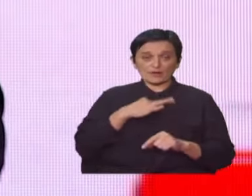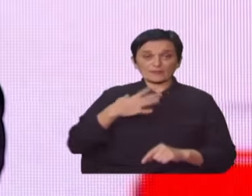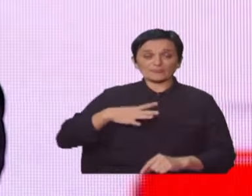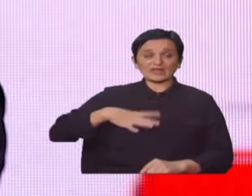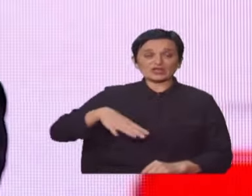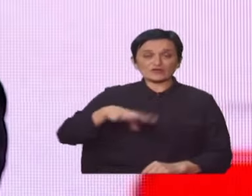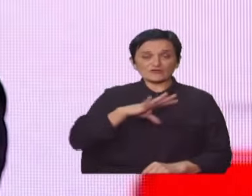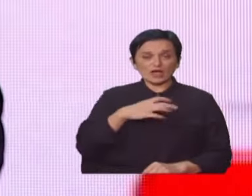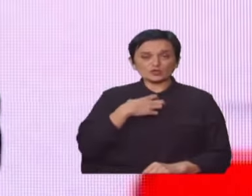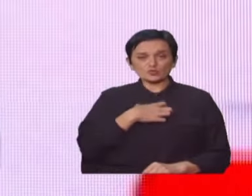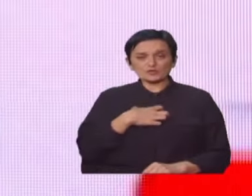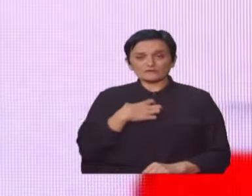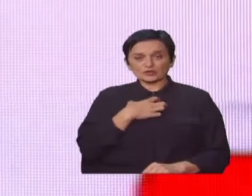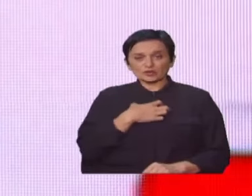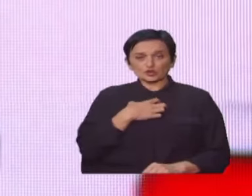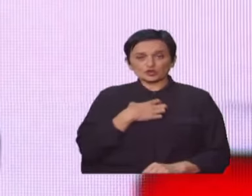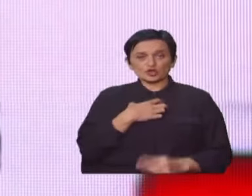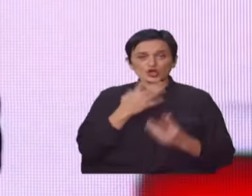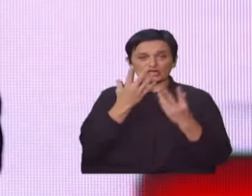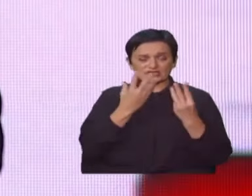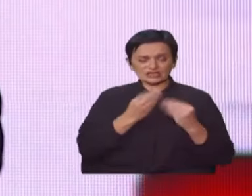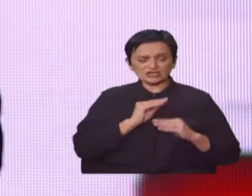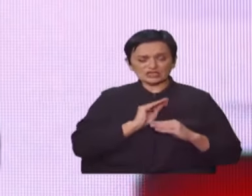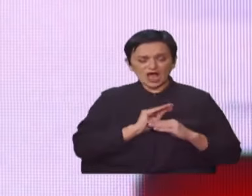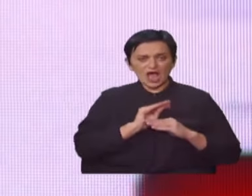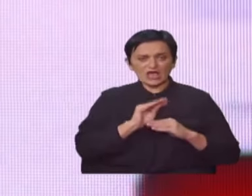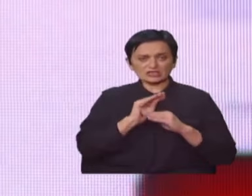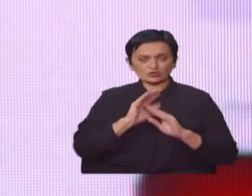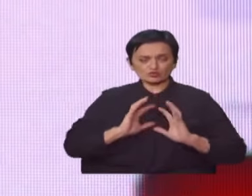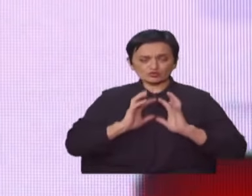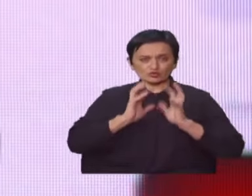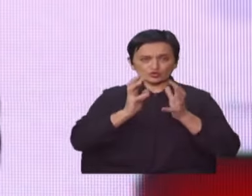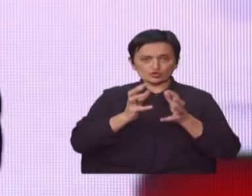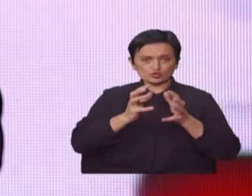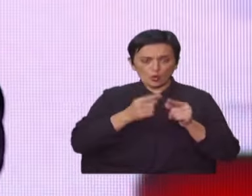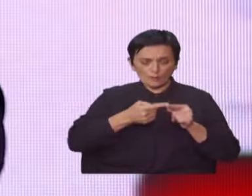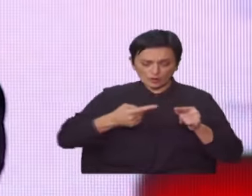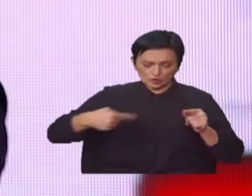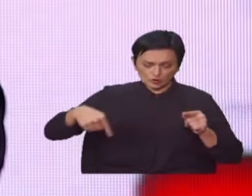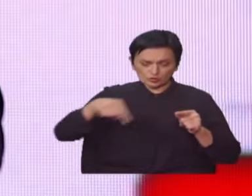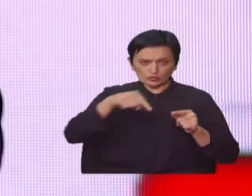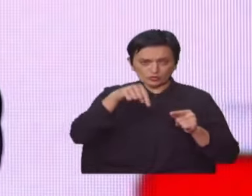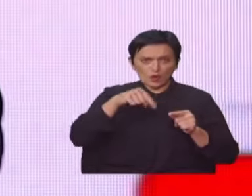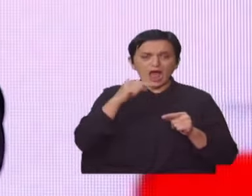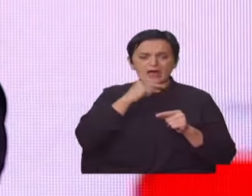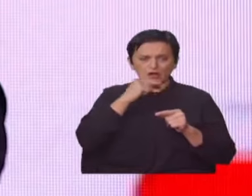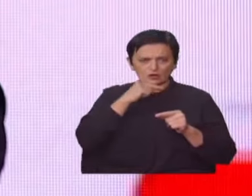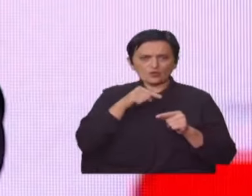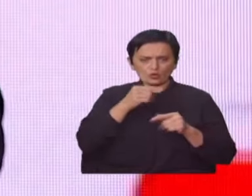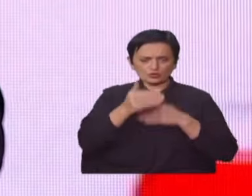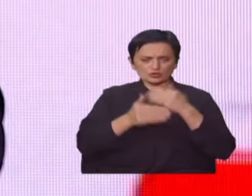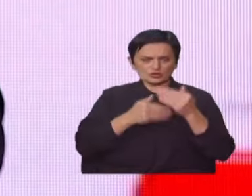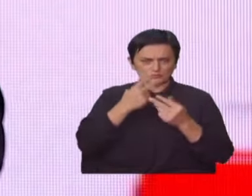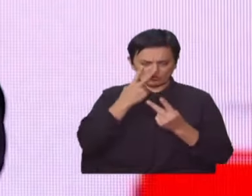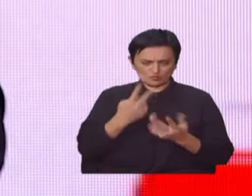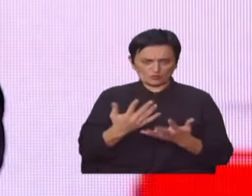ქვეყნის მნიშვნელობა დღითი დღე იზრდება მსოფლიო რუკაზე. ეკონომიკური წინსვლა მართლაც თვალნათელია